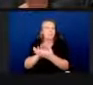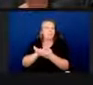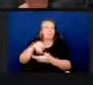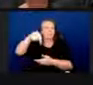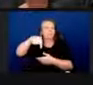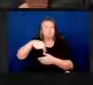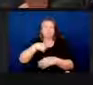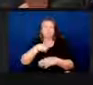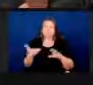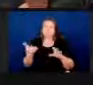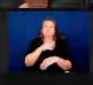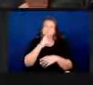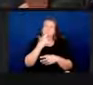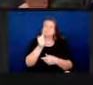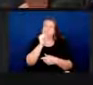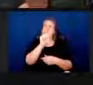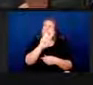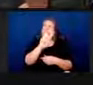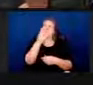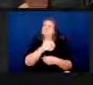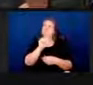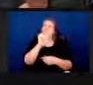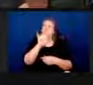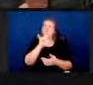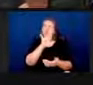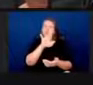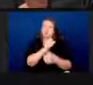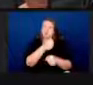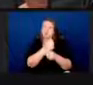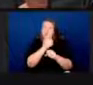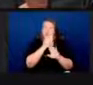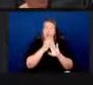فإذا دعوني أعود إلى